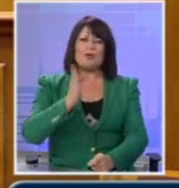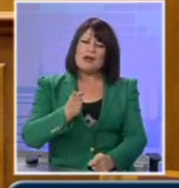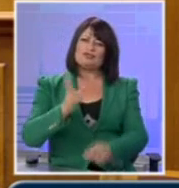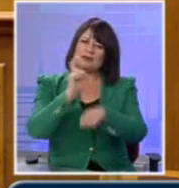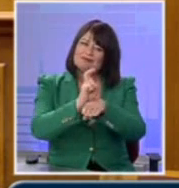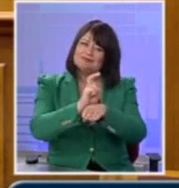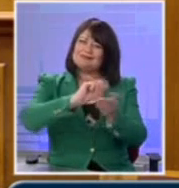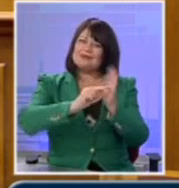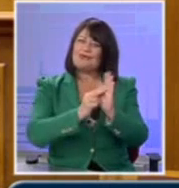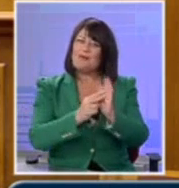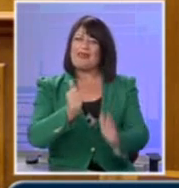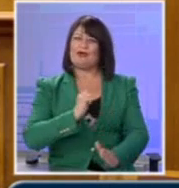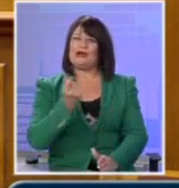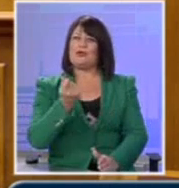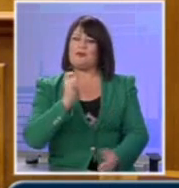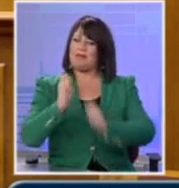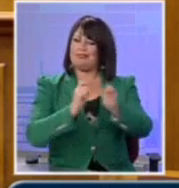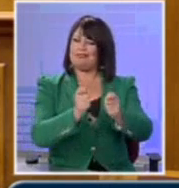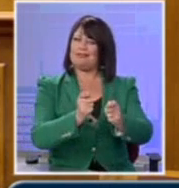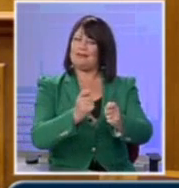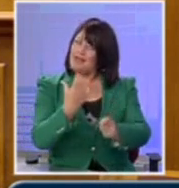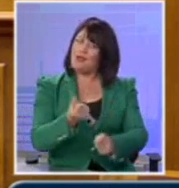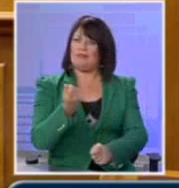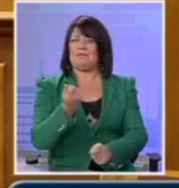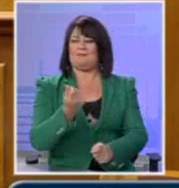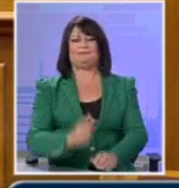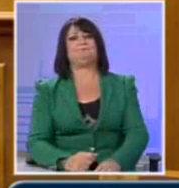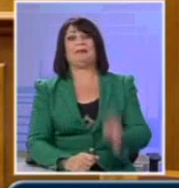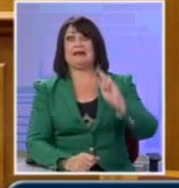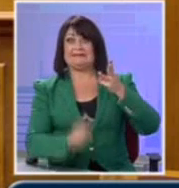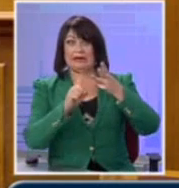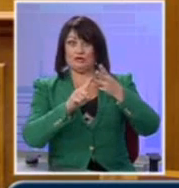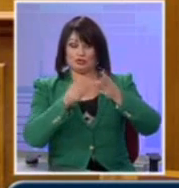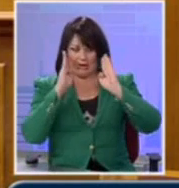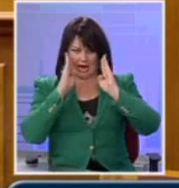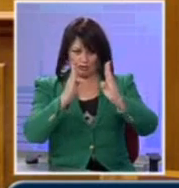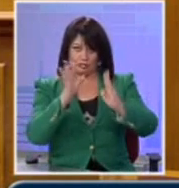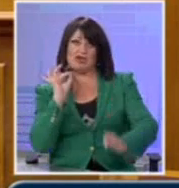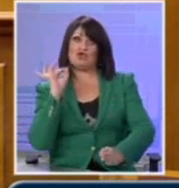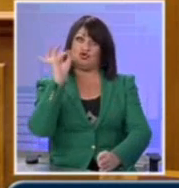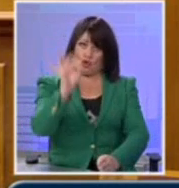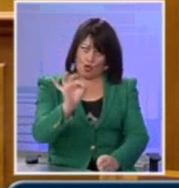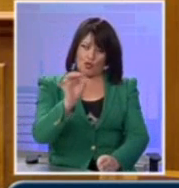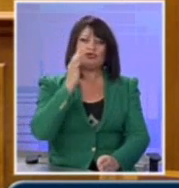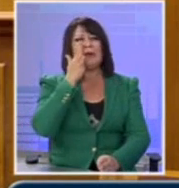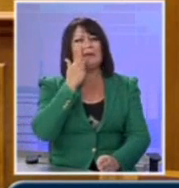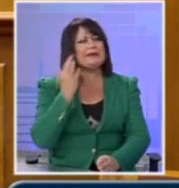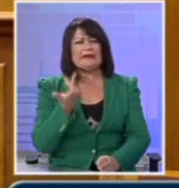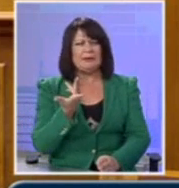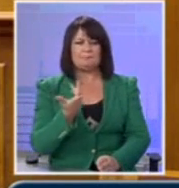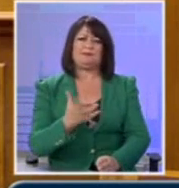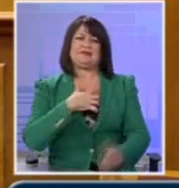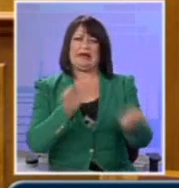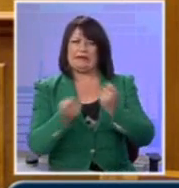την ιδιωτική οικονομία. Ο τρίτος άξονας, στόχος της μακροοικονομικής στρατηγικής,